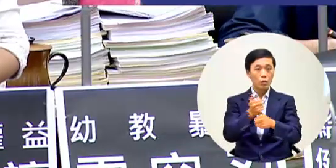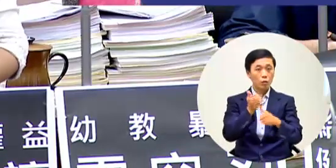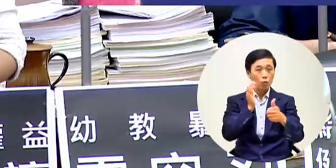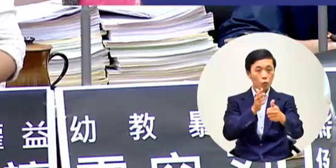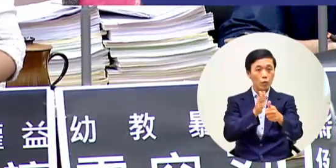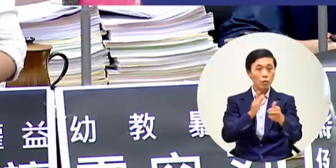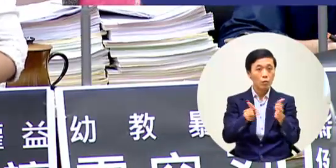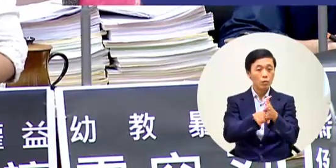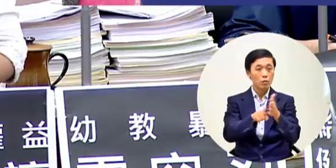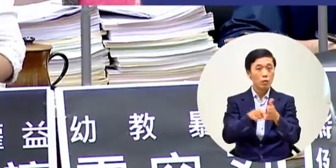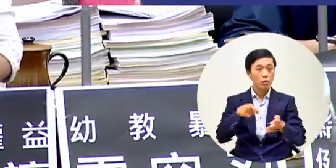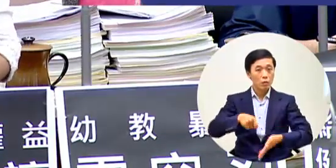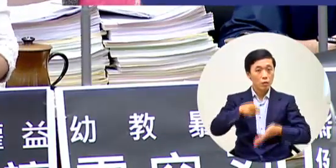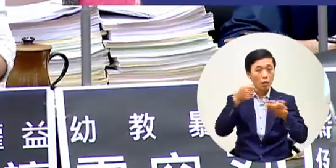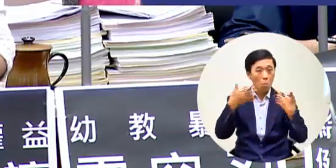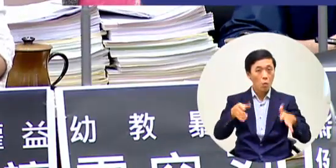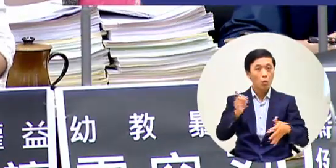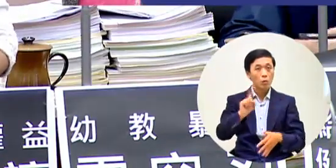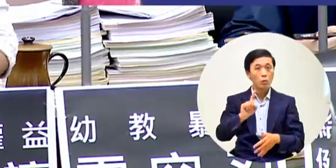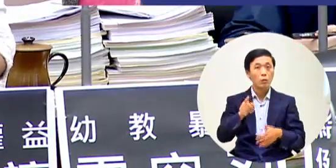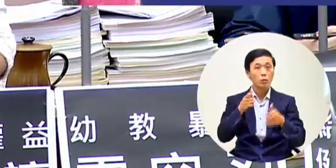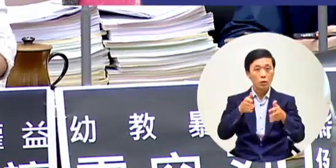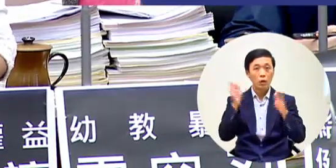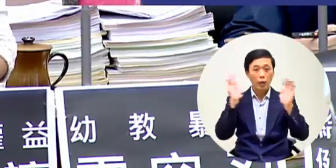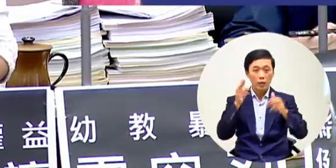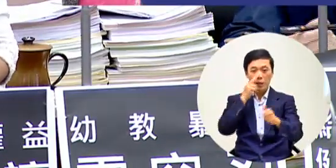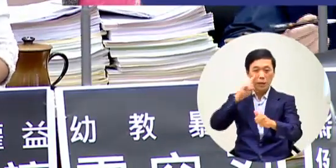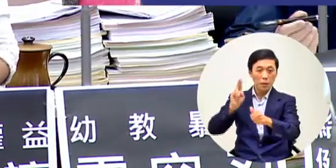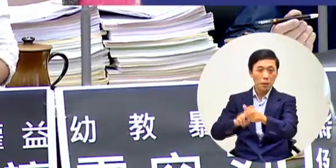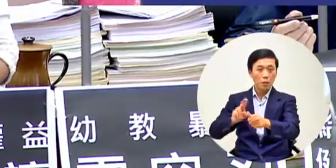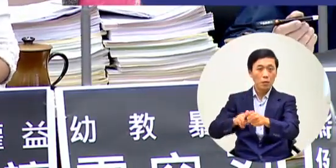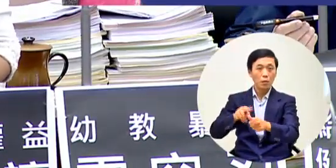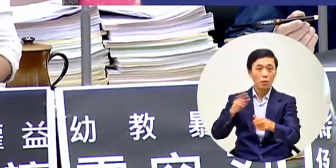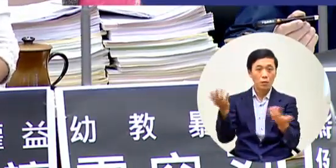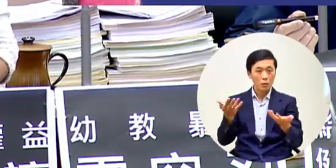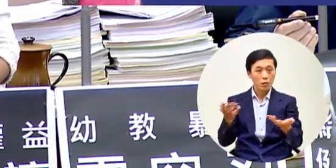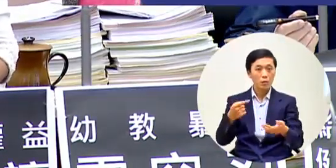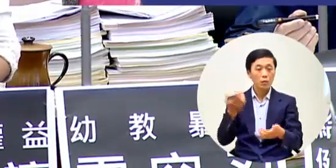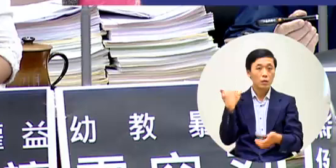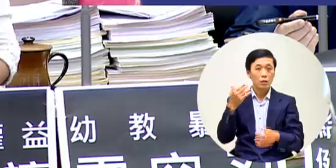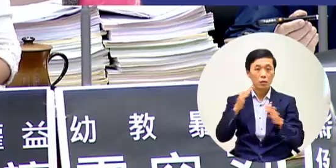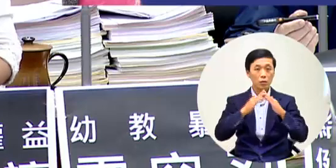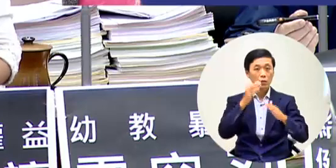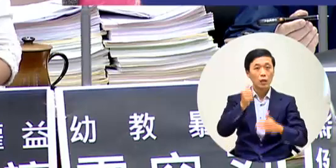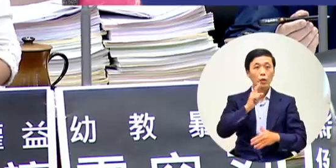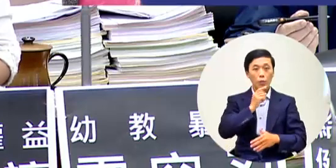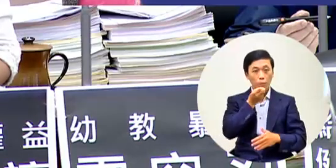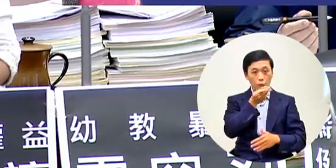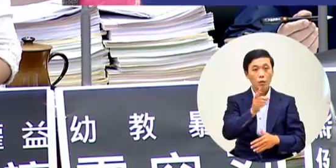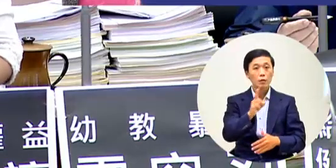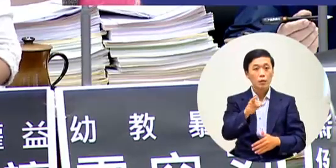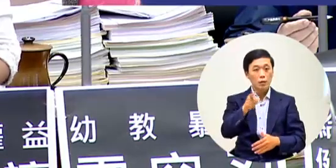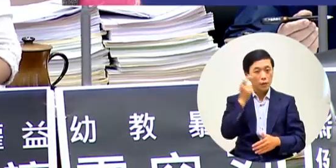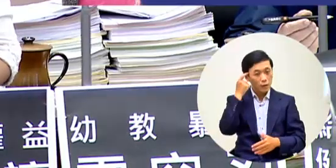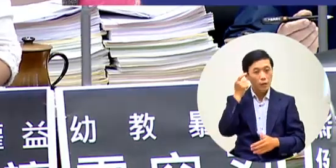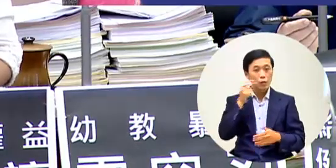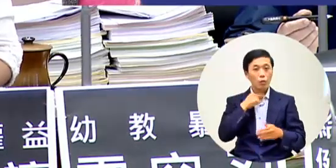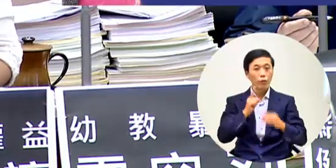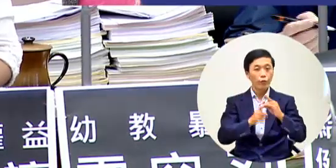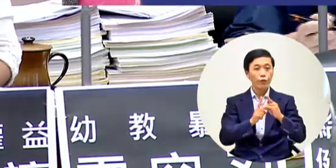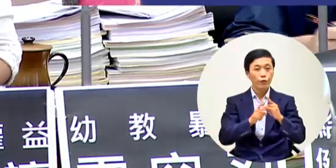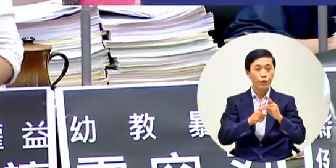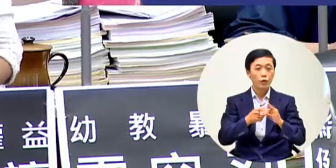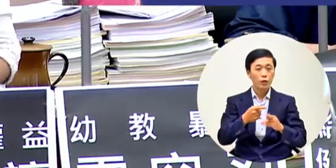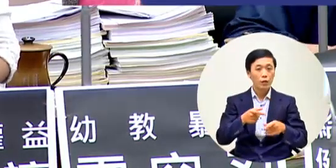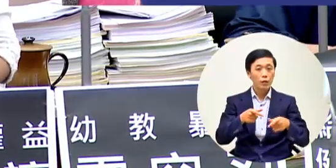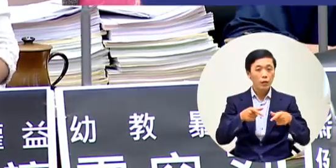已经有提到一个儿虐事件，当时市长你有说你要用菩萨的心肠、金刚的